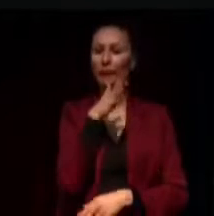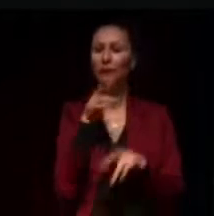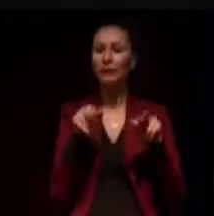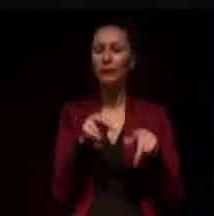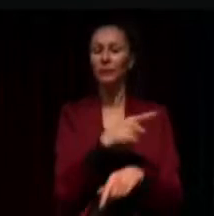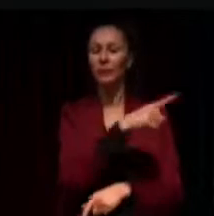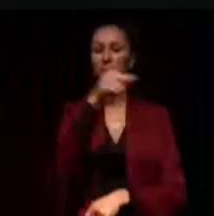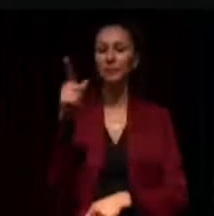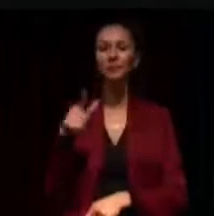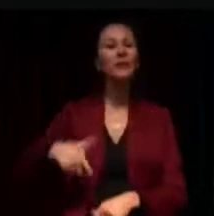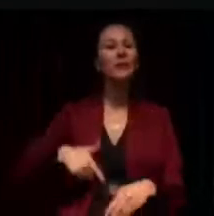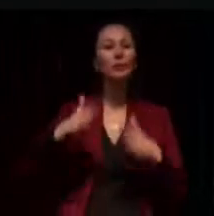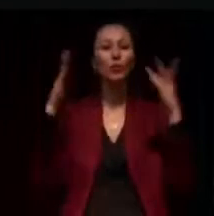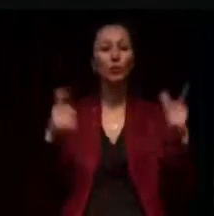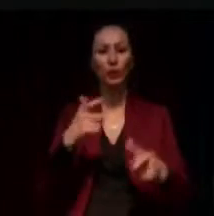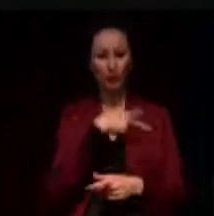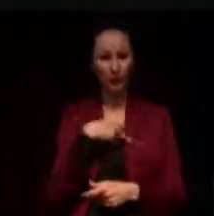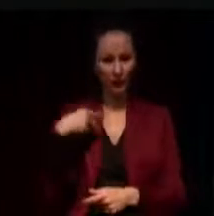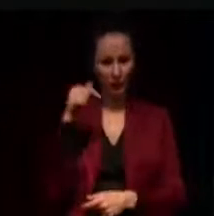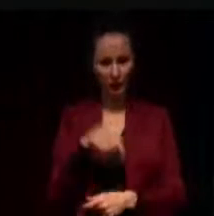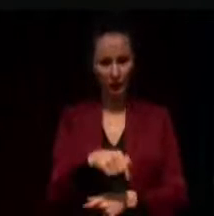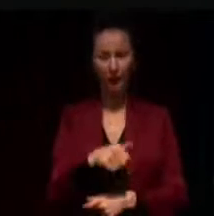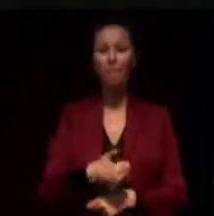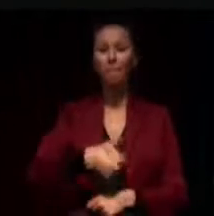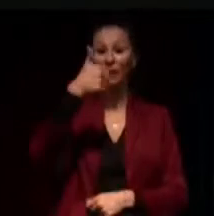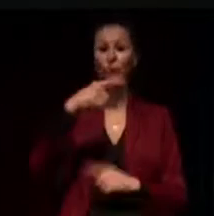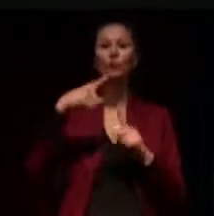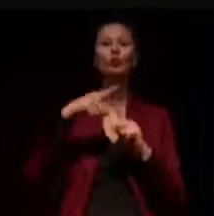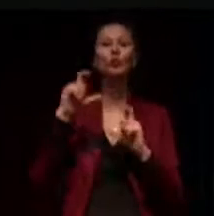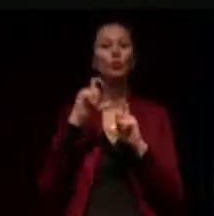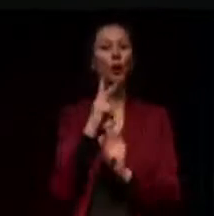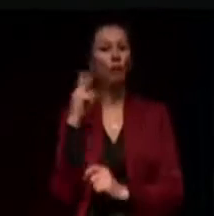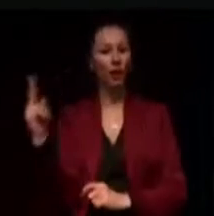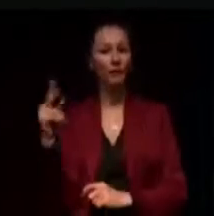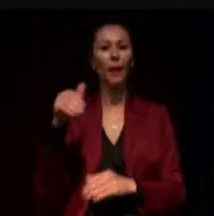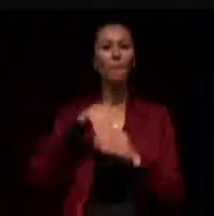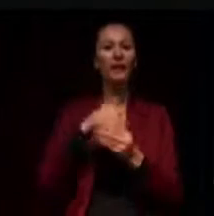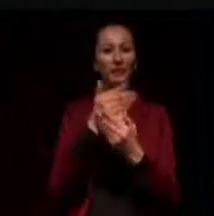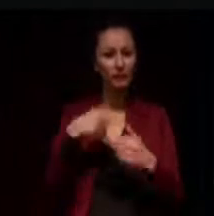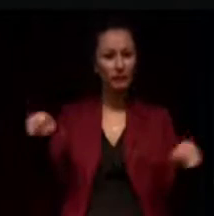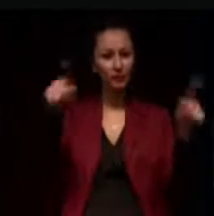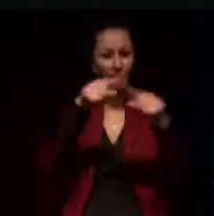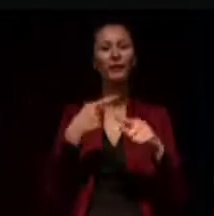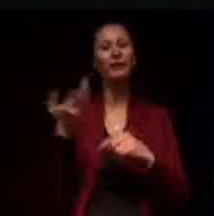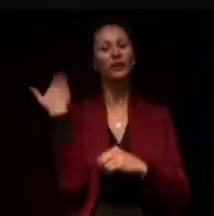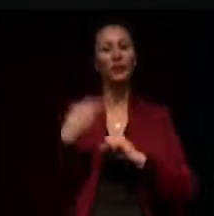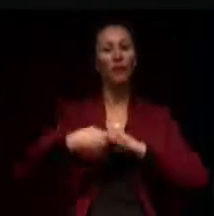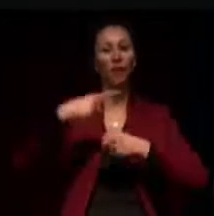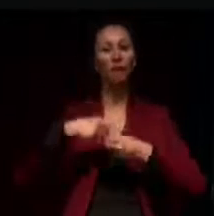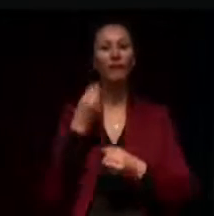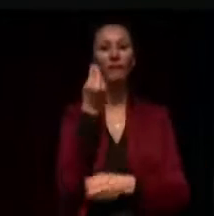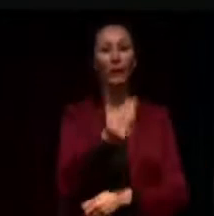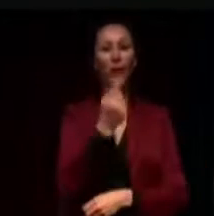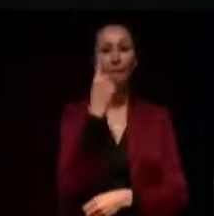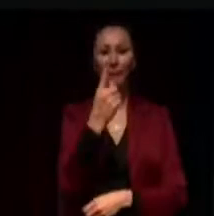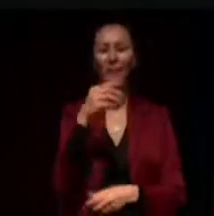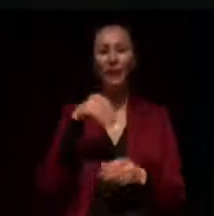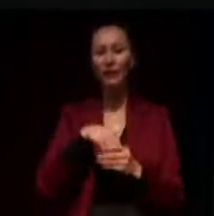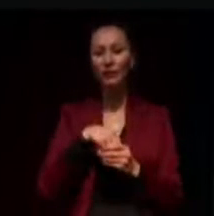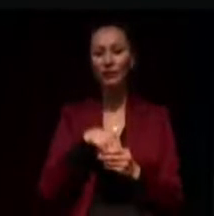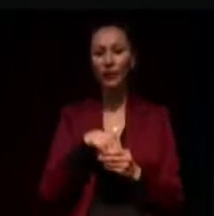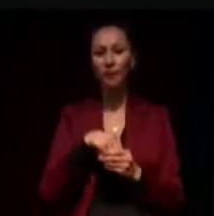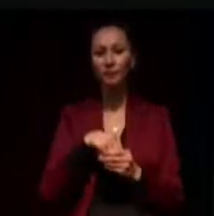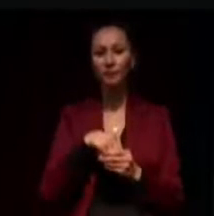Bildiğiniz gibi İzmir Büyükşehir Belediye'miz Başkanımız Tunç Soyer tarafından meclise geçen hafta verilen bir soru